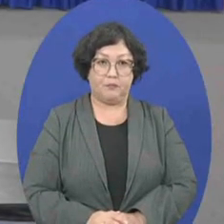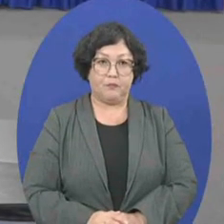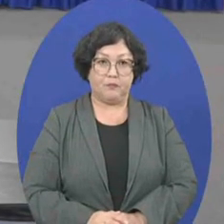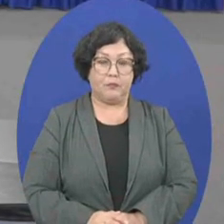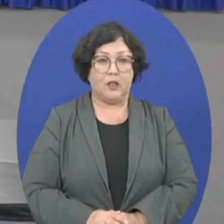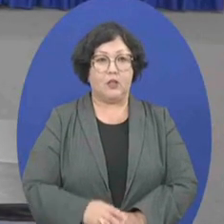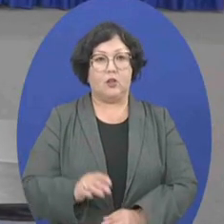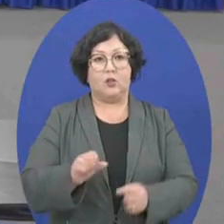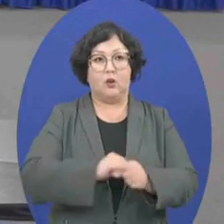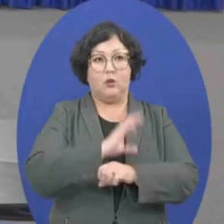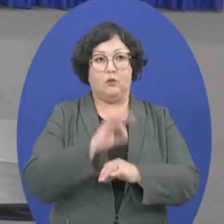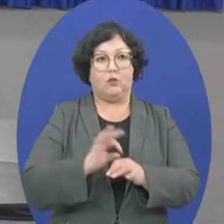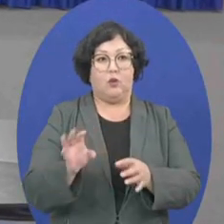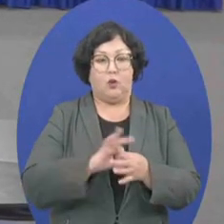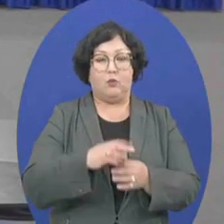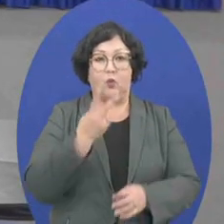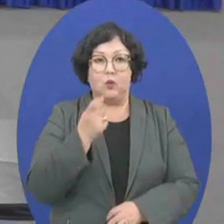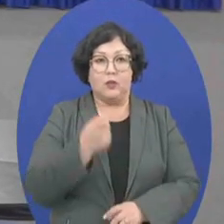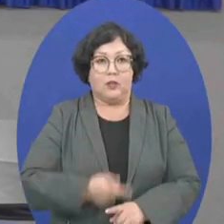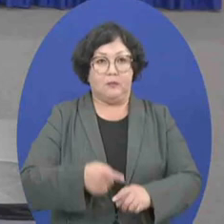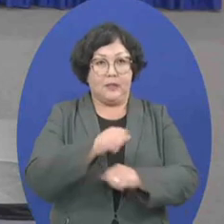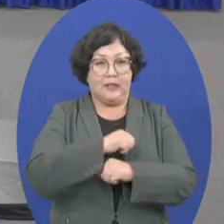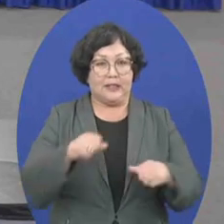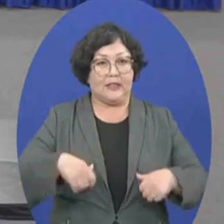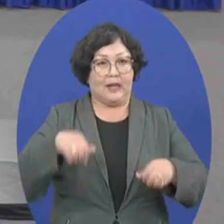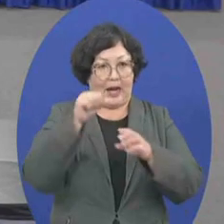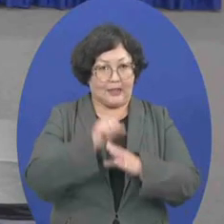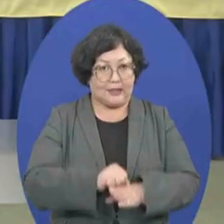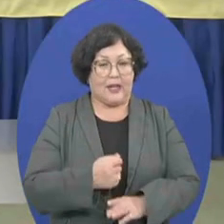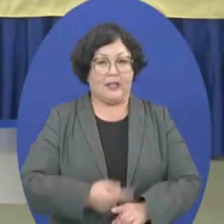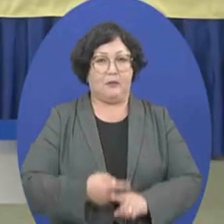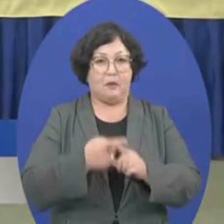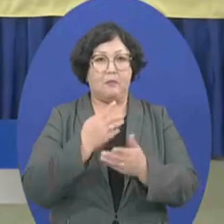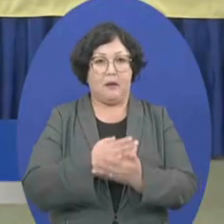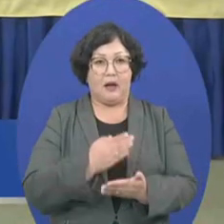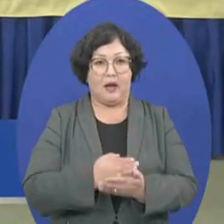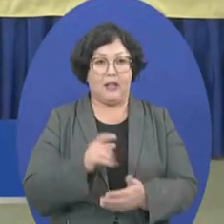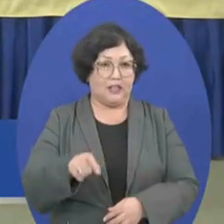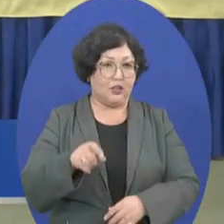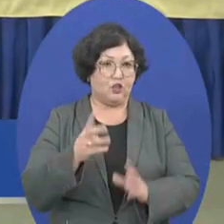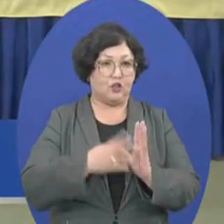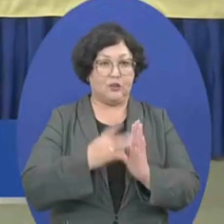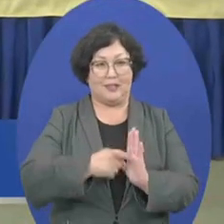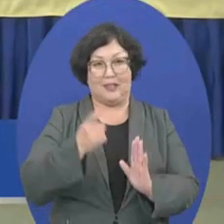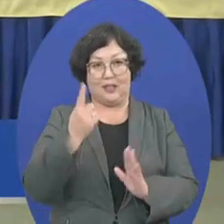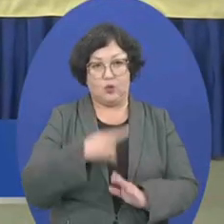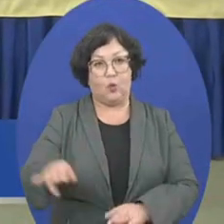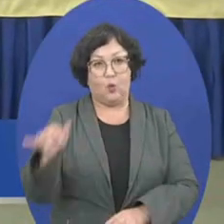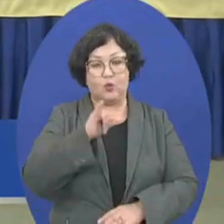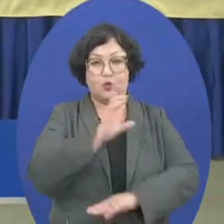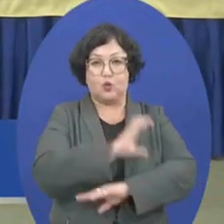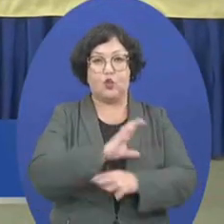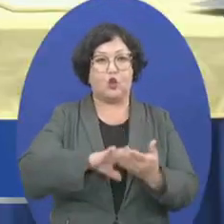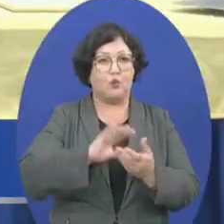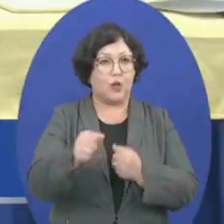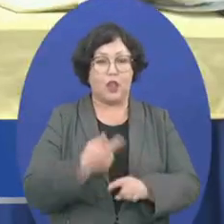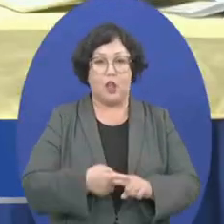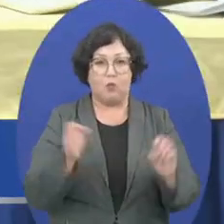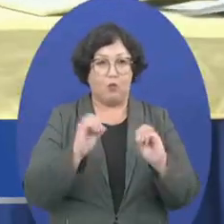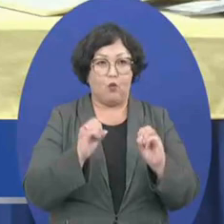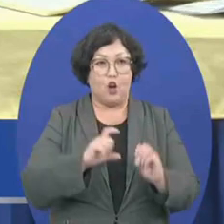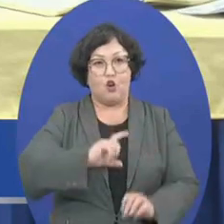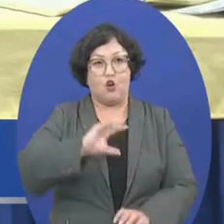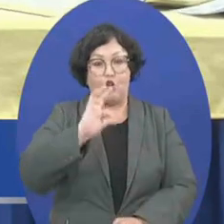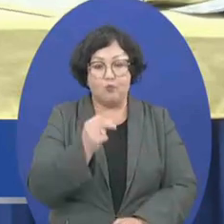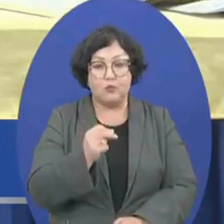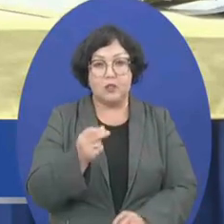Төлбөр боловсруулалт цар тахлаас үүдэлтэй үнийн өсөлт иргэдийн нуруун дээрх ачааг нэмж байгаа. Иймээс энэ хичээлийн жилд улсын сургуулиуд төлбөрөө нэмэхгүй.